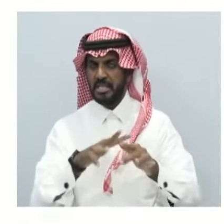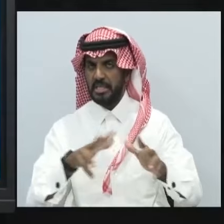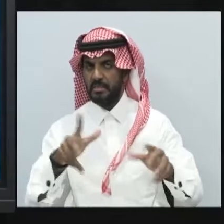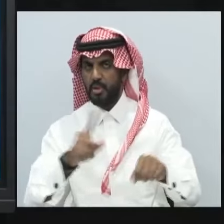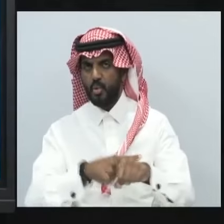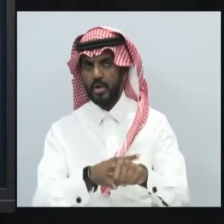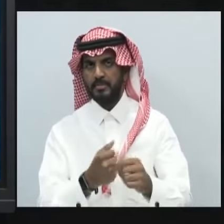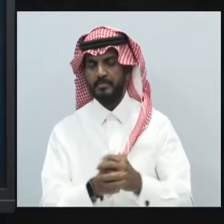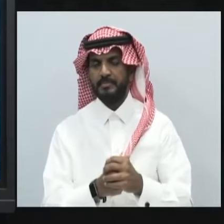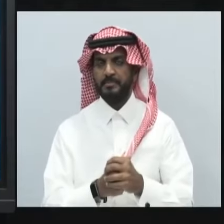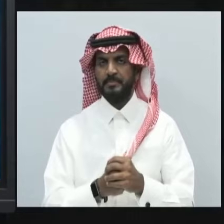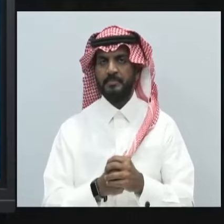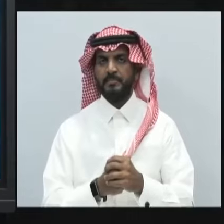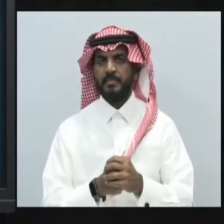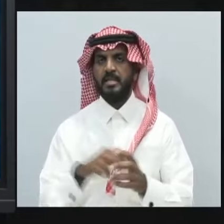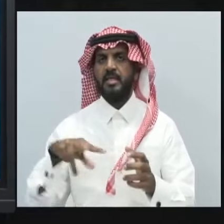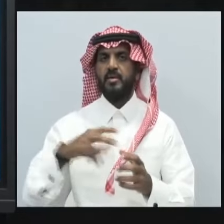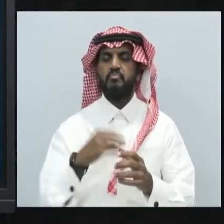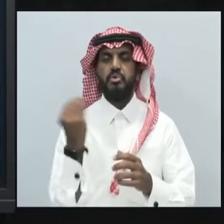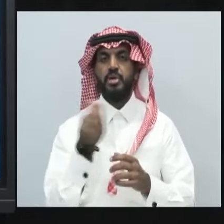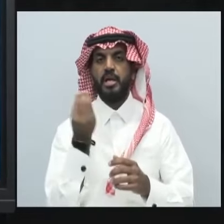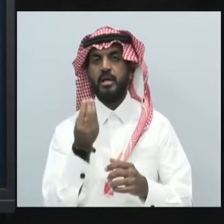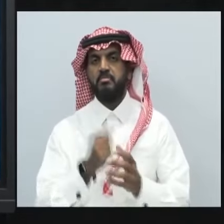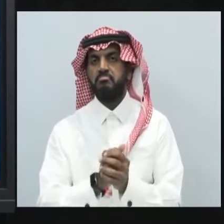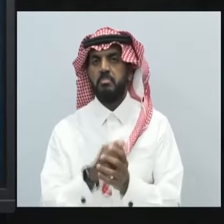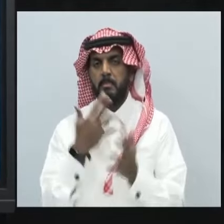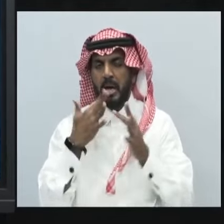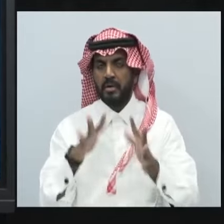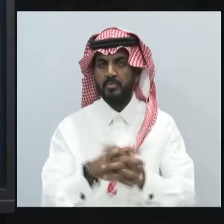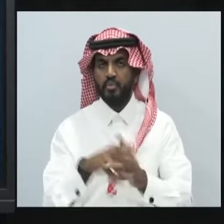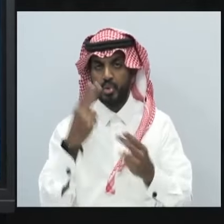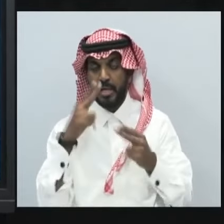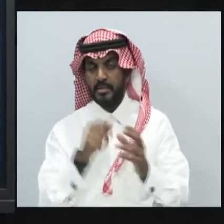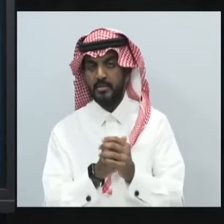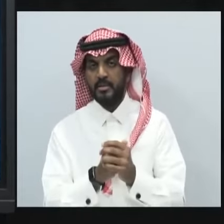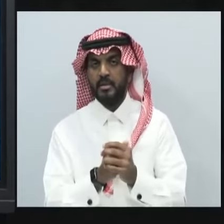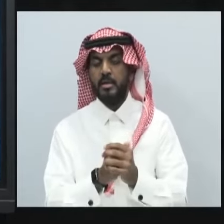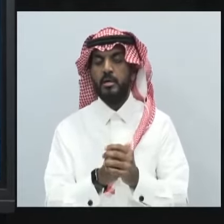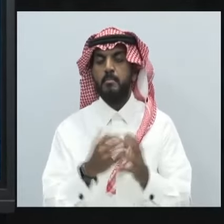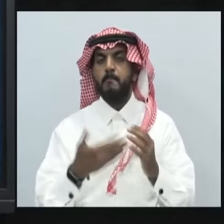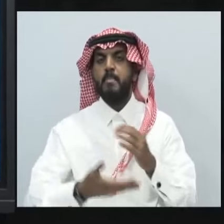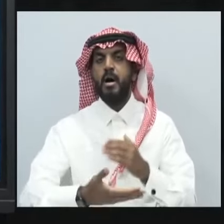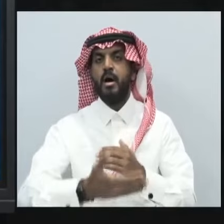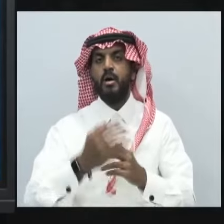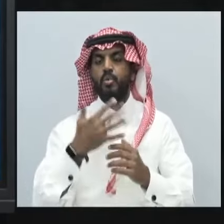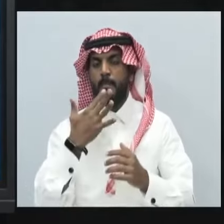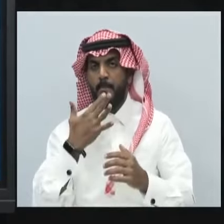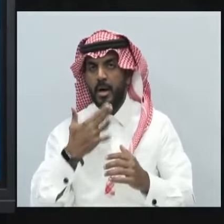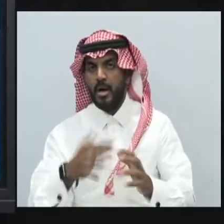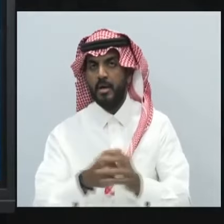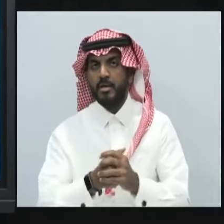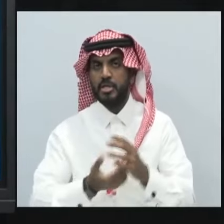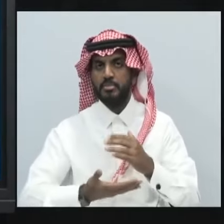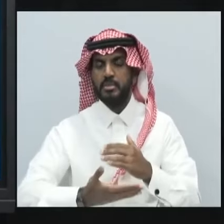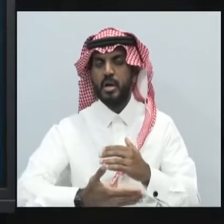الاحيان طالب وطلبته عندما نذهب في رحله الى الشاطئ مثلا نشاهد ان الماء يمتد حتى يصل